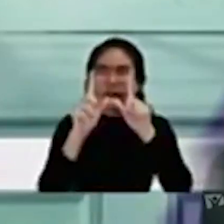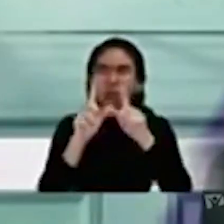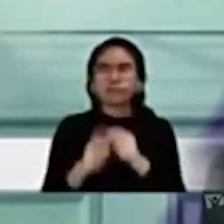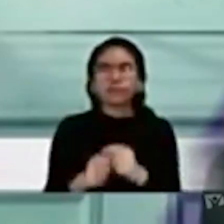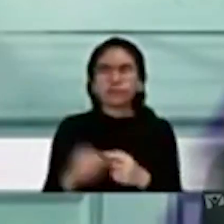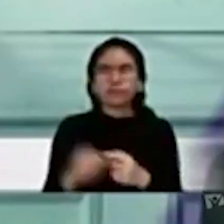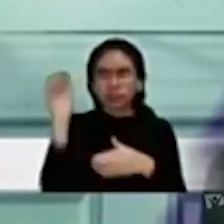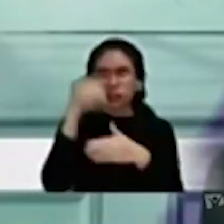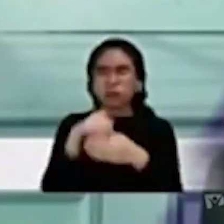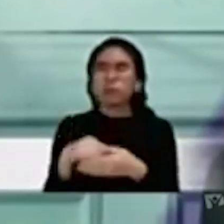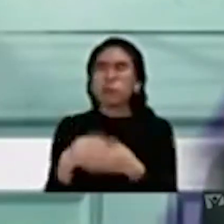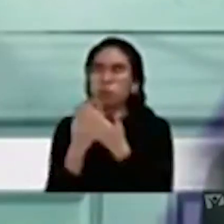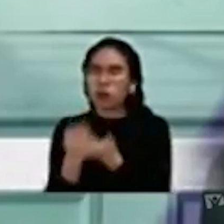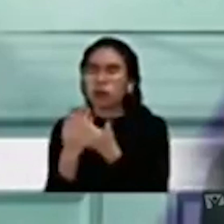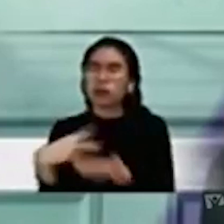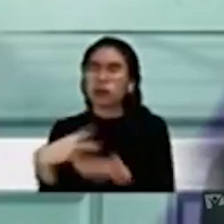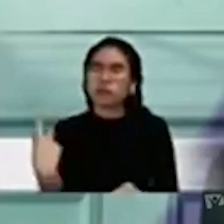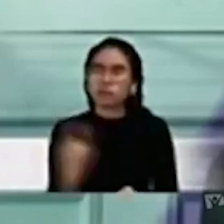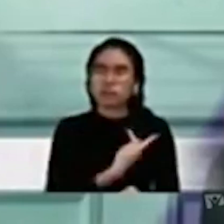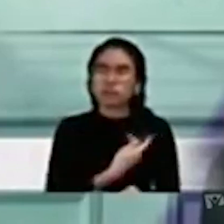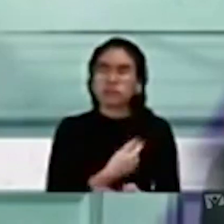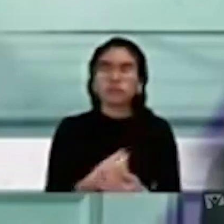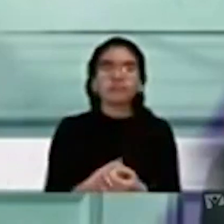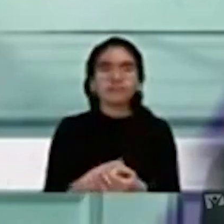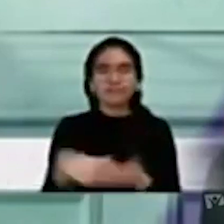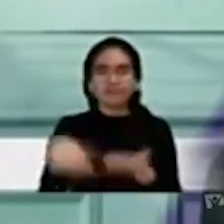menyanyi dari lagu Sion nomor 244.